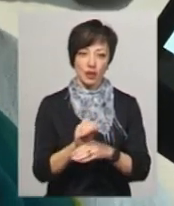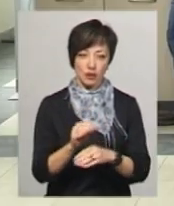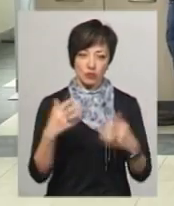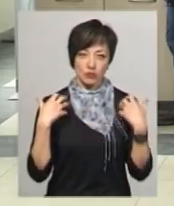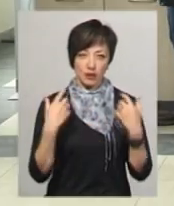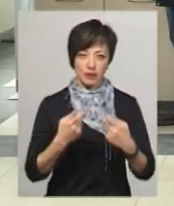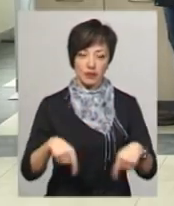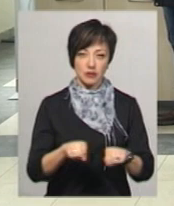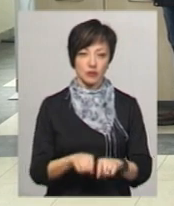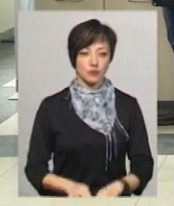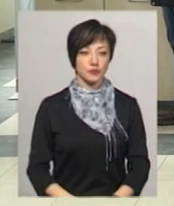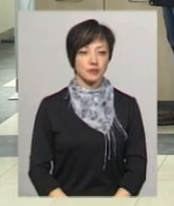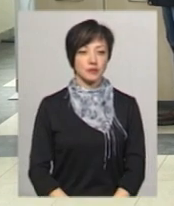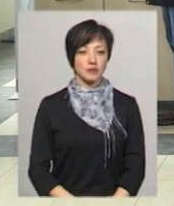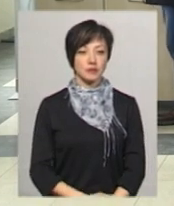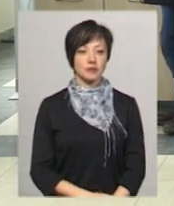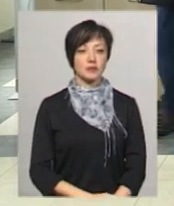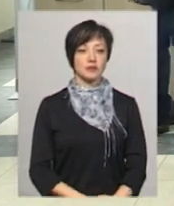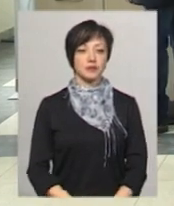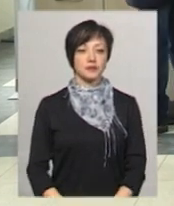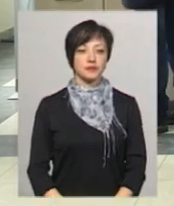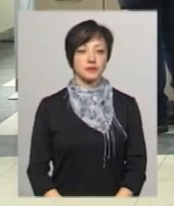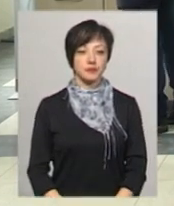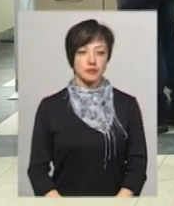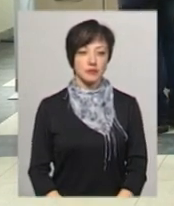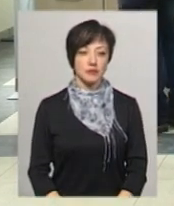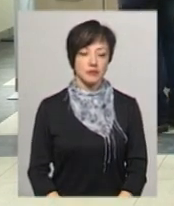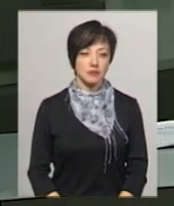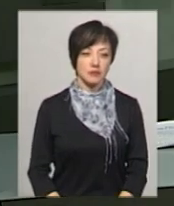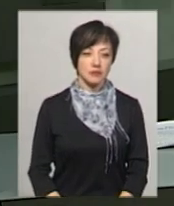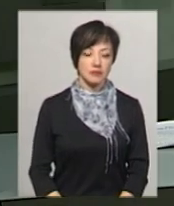Войтенко. Вікторія Зелінська, Дем'ян Цегольник, новини Поділля Центр.